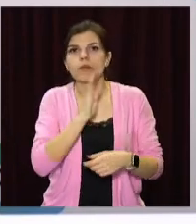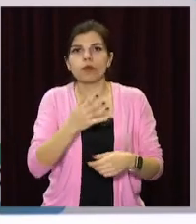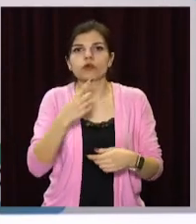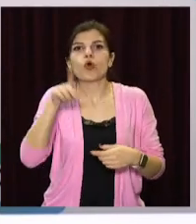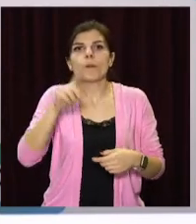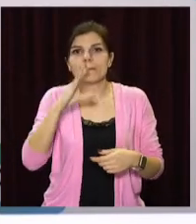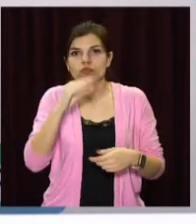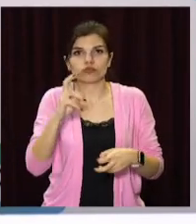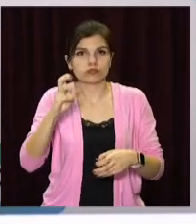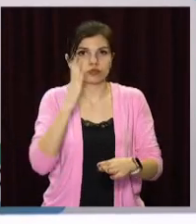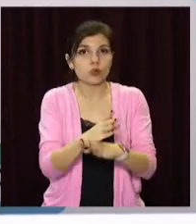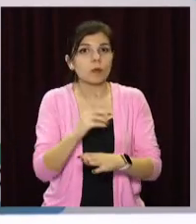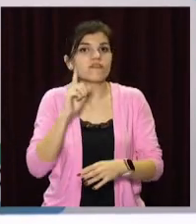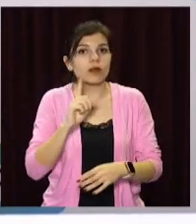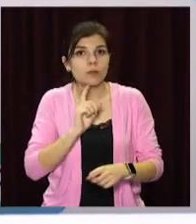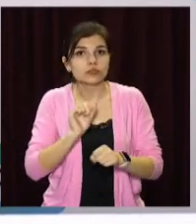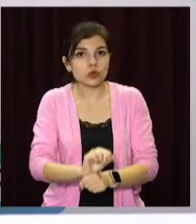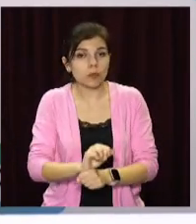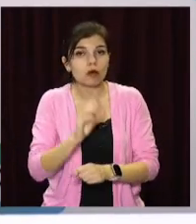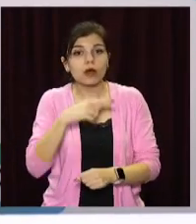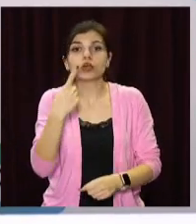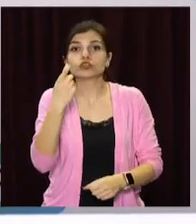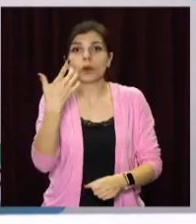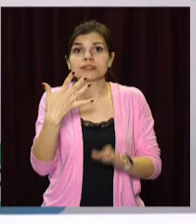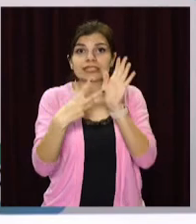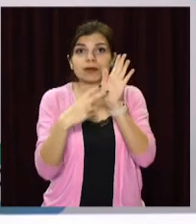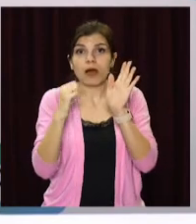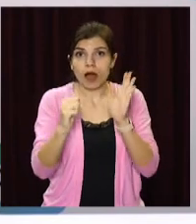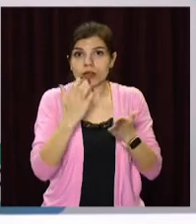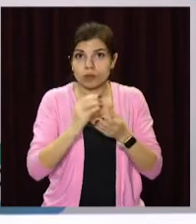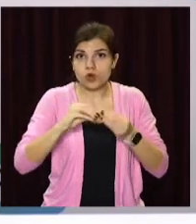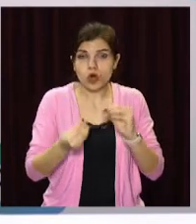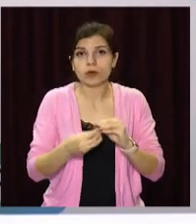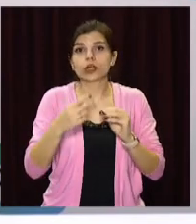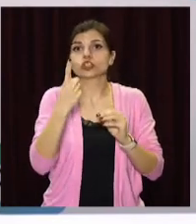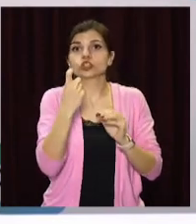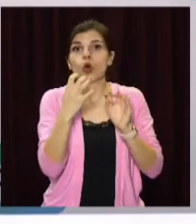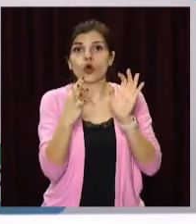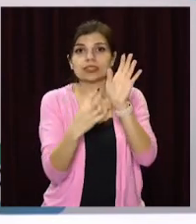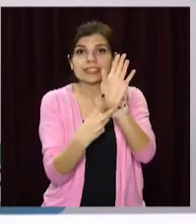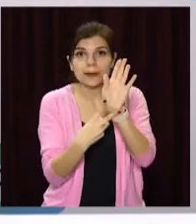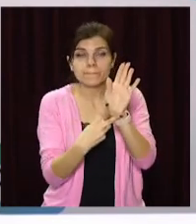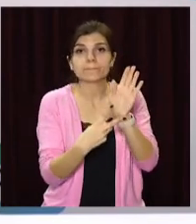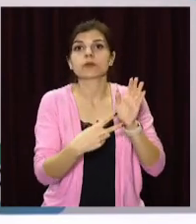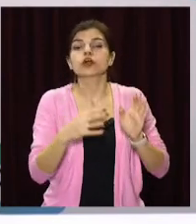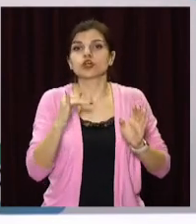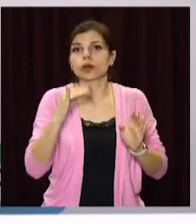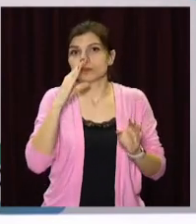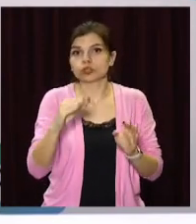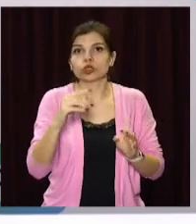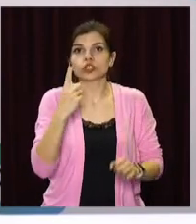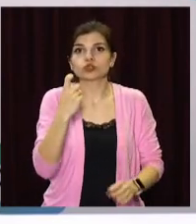такі найбільш суттєві порушення, вони є на маршрутах 157А, на маршрутах 107 та на